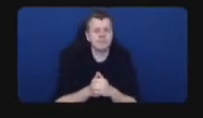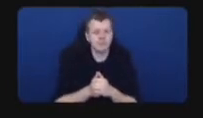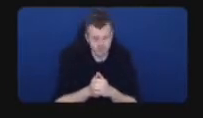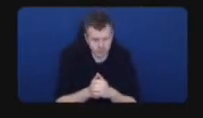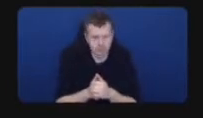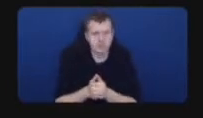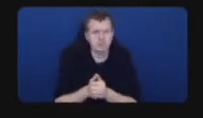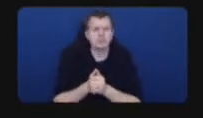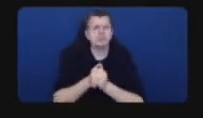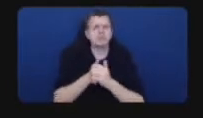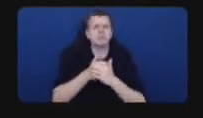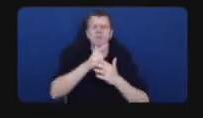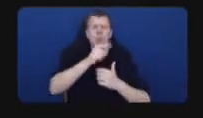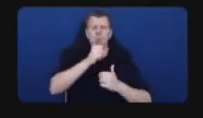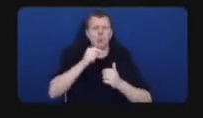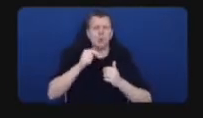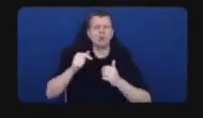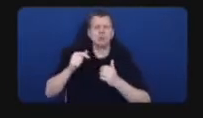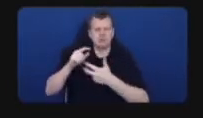215-5555。非常感谢大家今天来参加我们的信息会，我们会回答大家的问题。好。